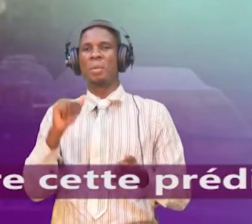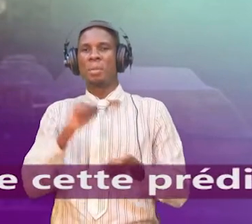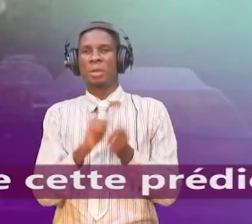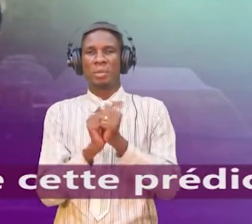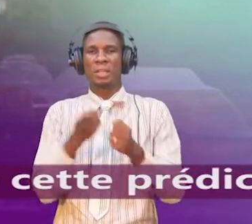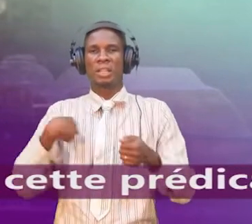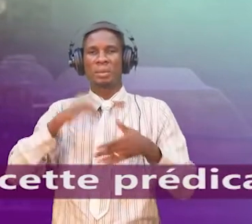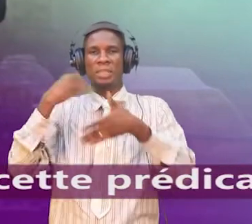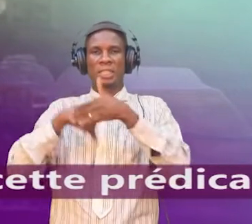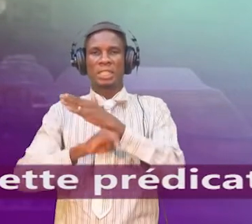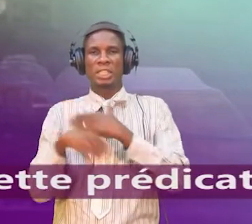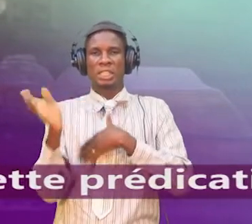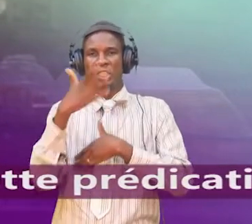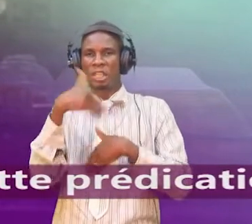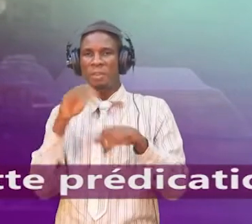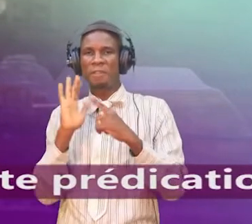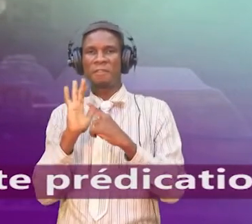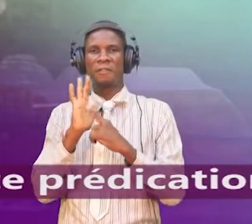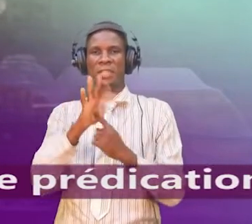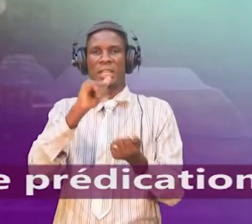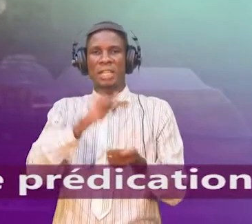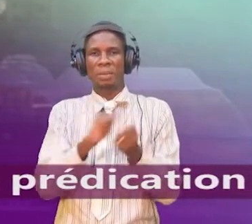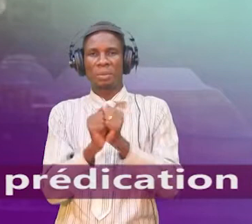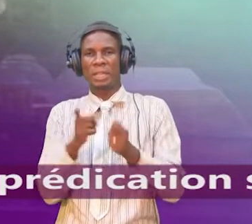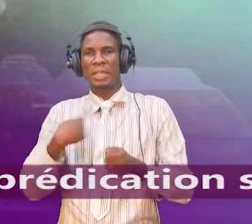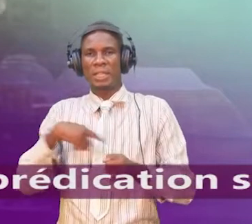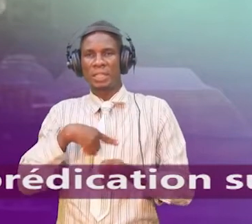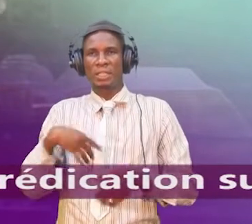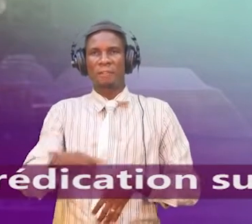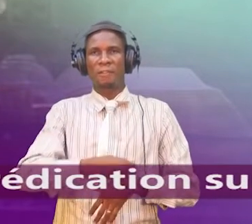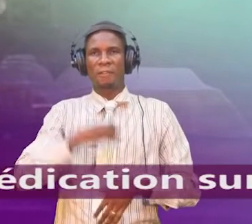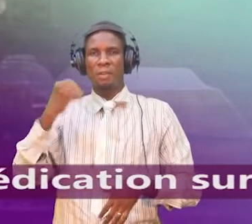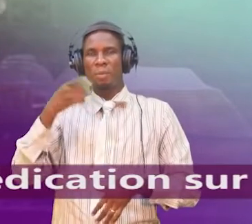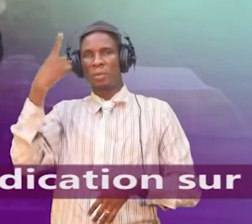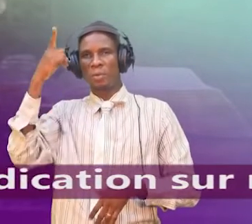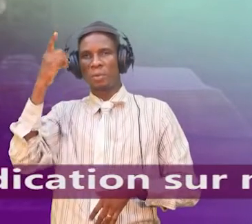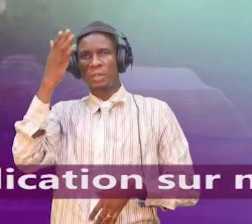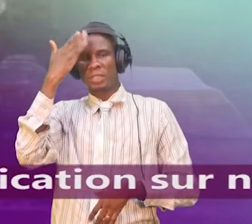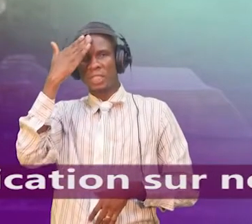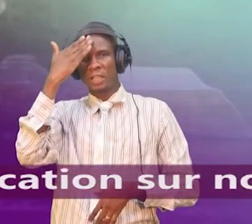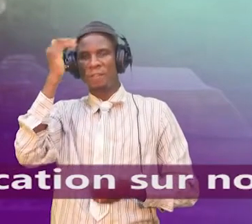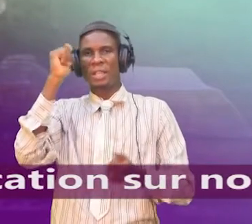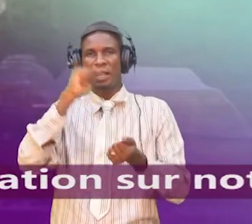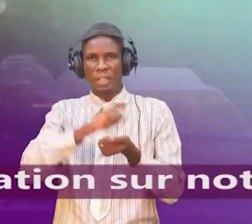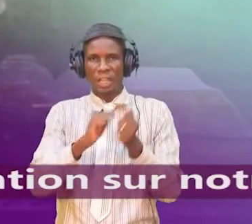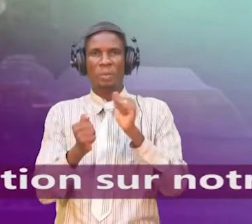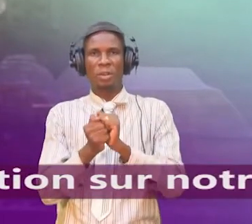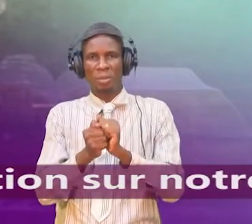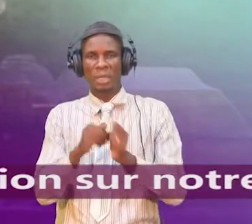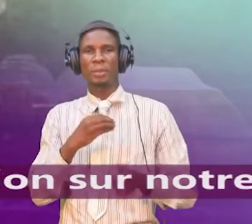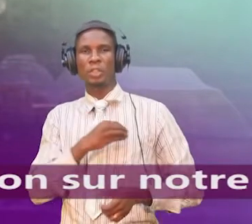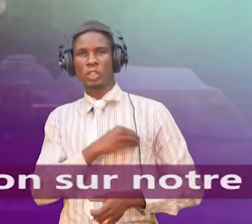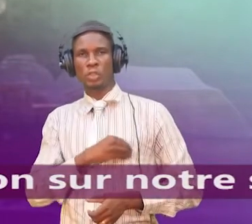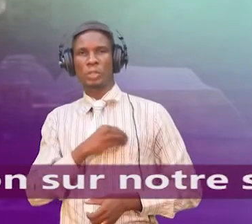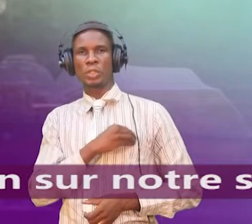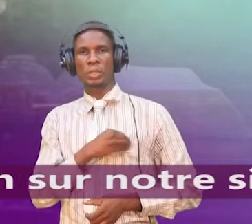ekoki koyanola baposa nyonso ya moto te. Ekoki te kosilisa makambo ekangami na biso